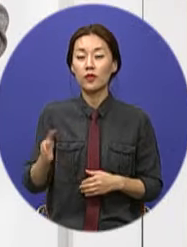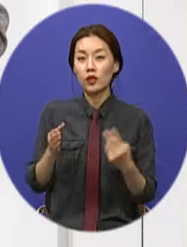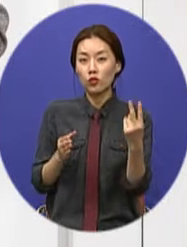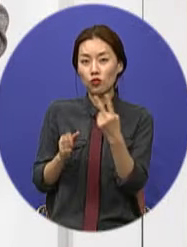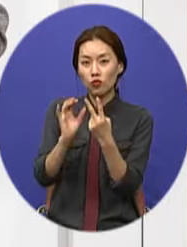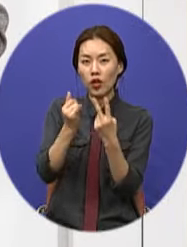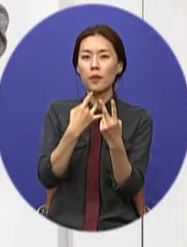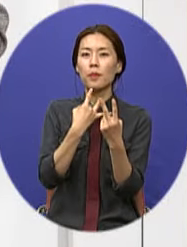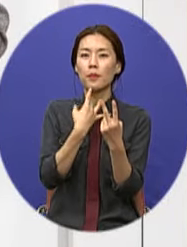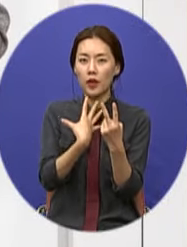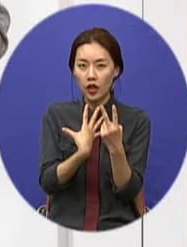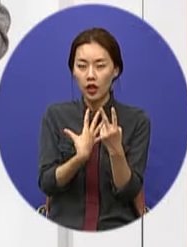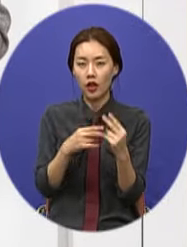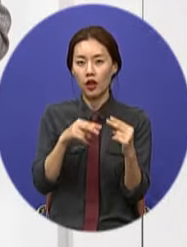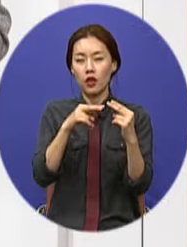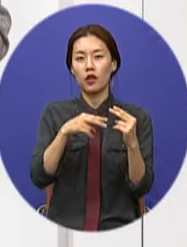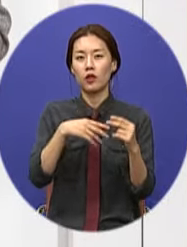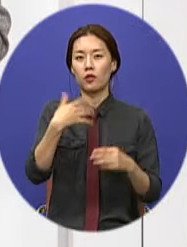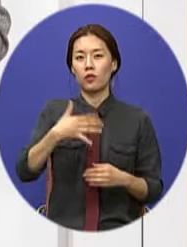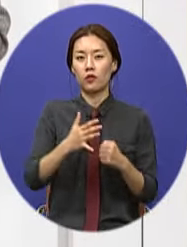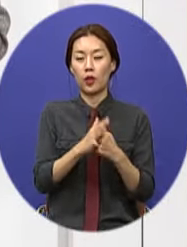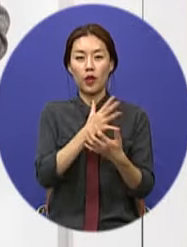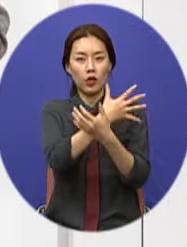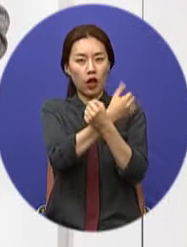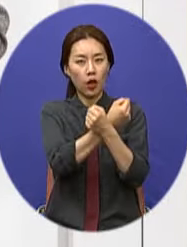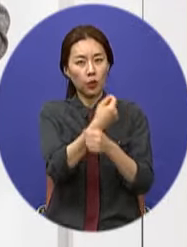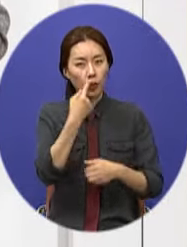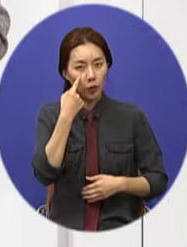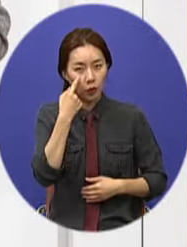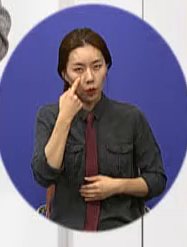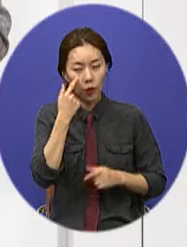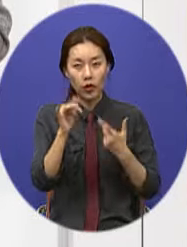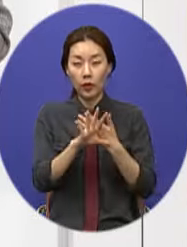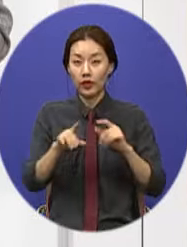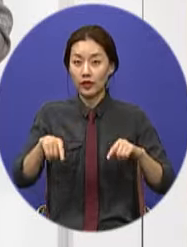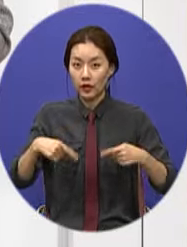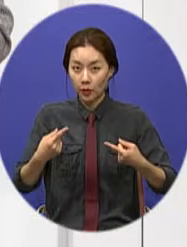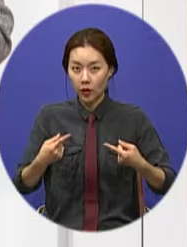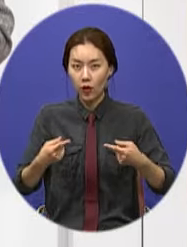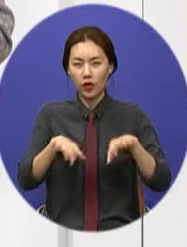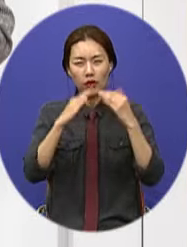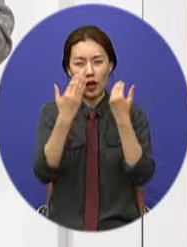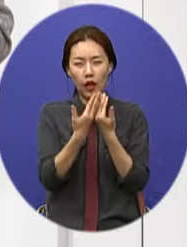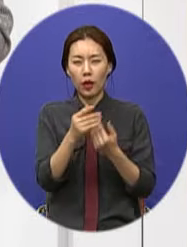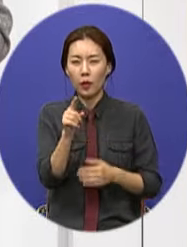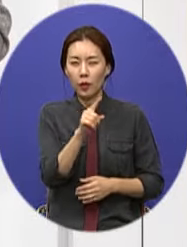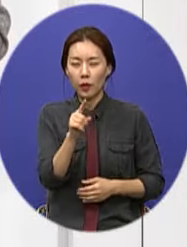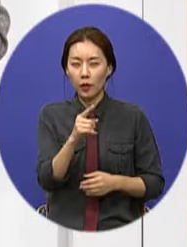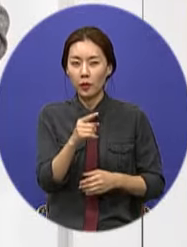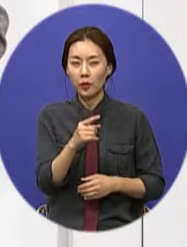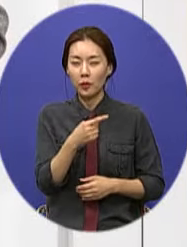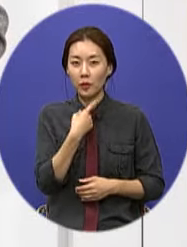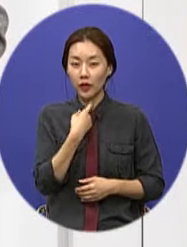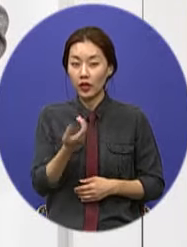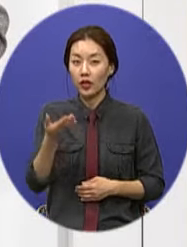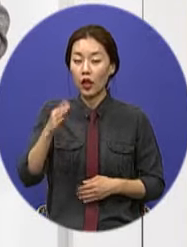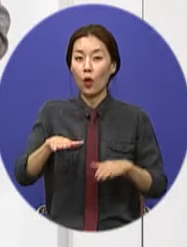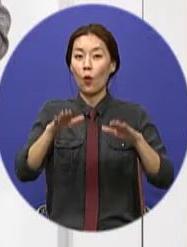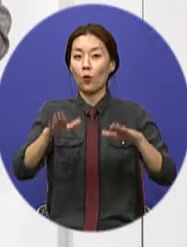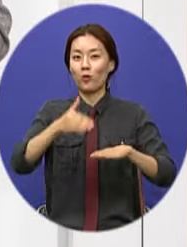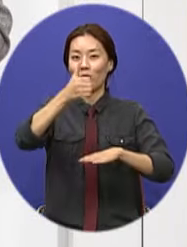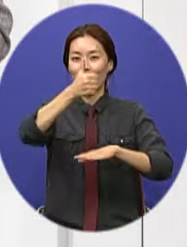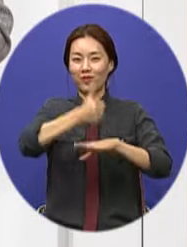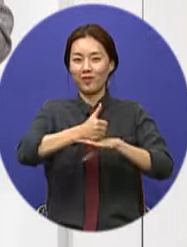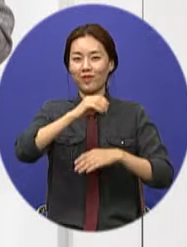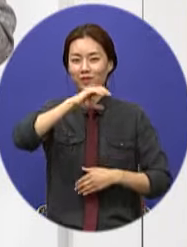분을 못 만나서 예약 참여도 해보고, 추석 참여도 해보고 했는데, 안 되더니 오늘은 운이